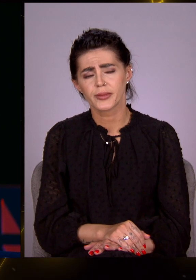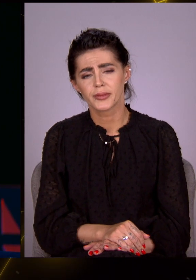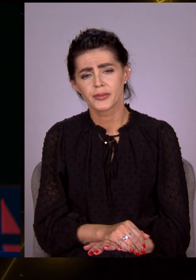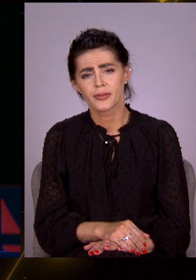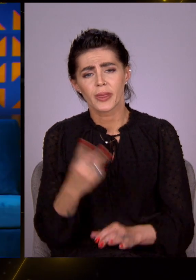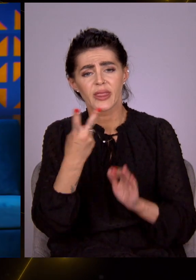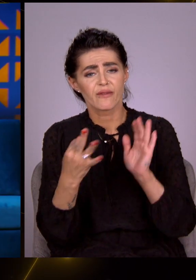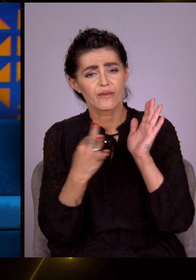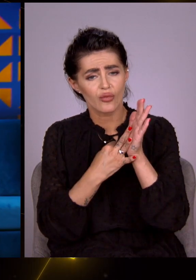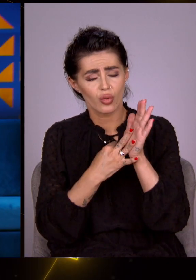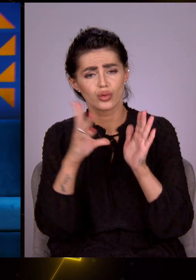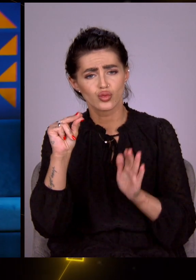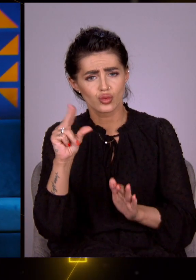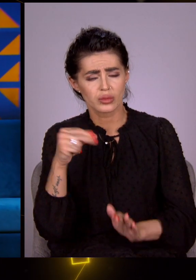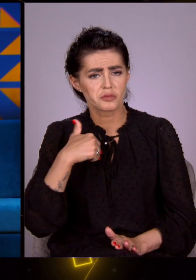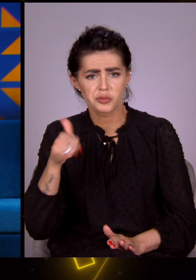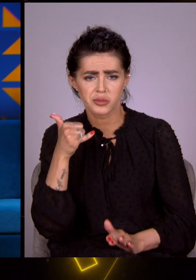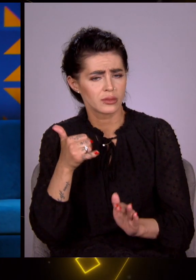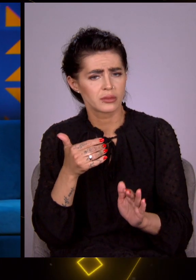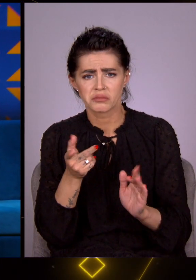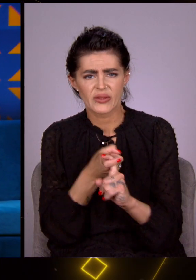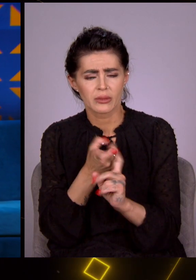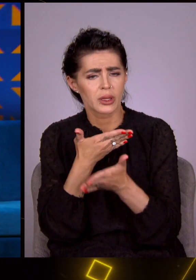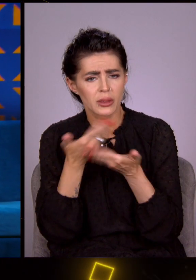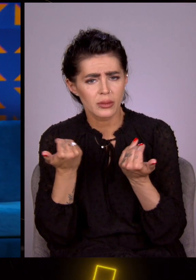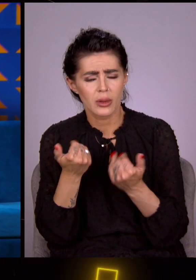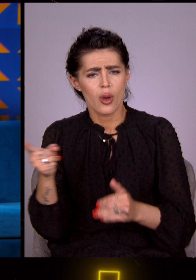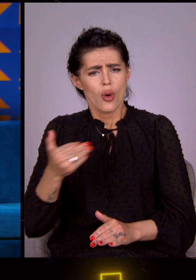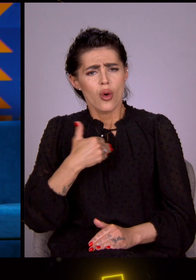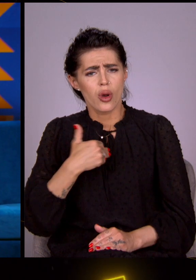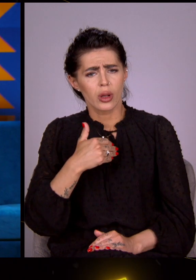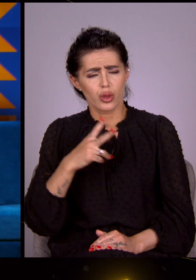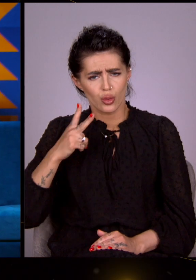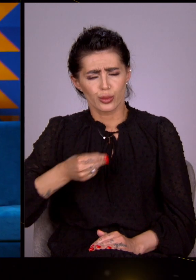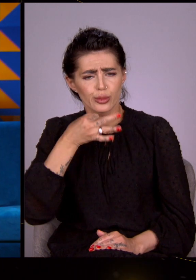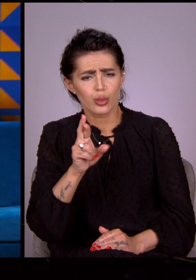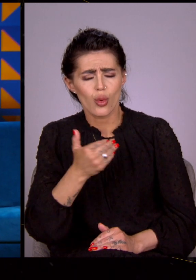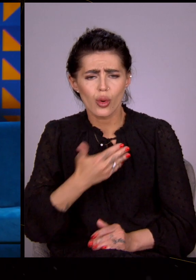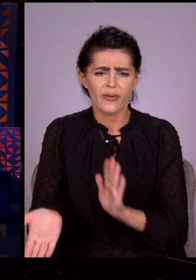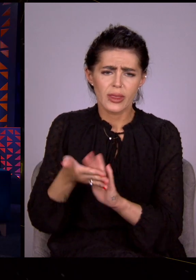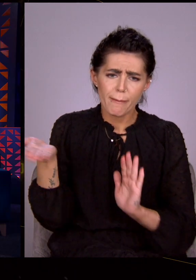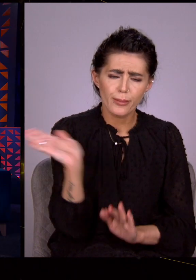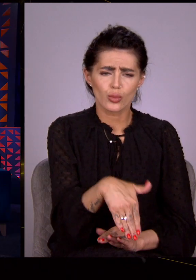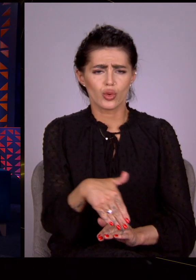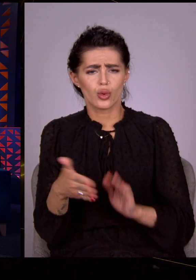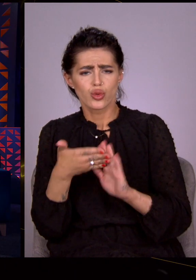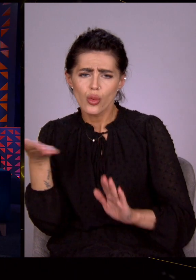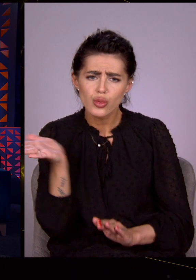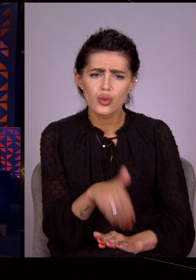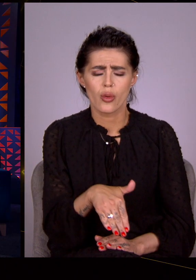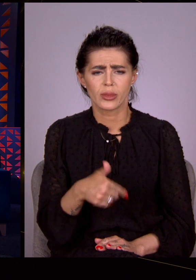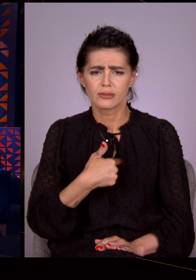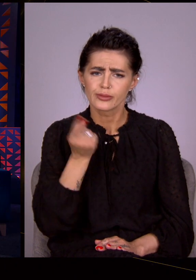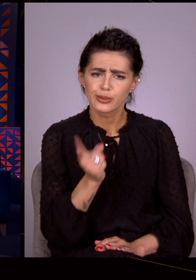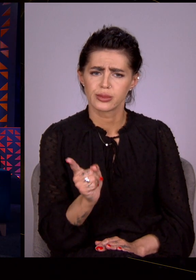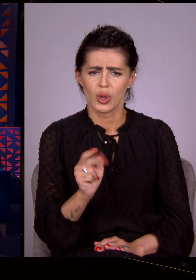28-е число він без зв'язку. Вона цілий день. Хай він їде додому. Він що, мене не слухається? Хай їде додому, бо я йому